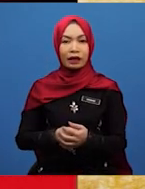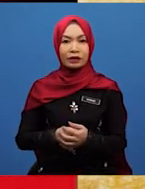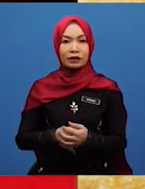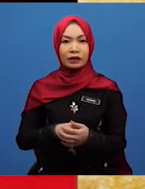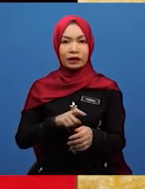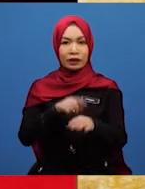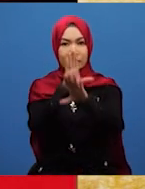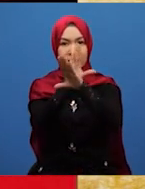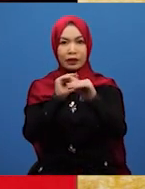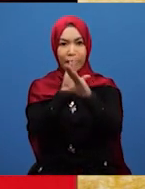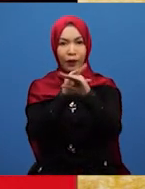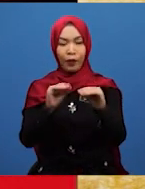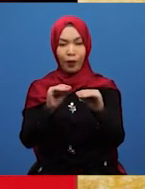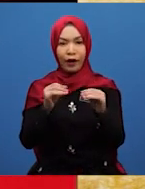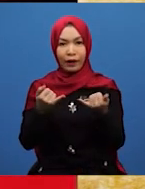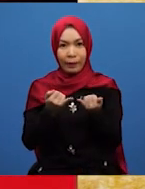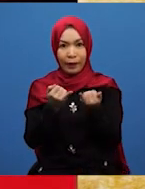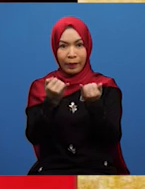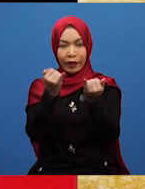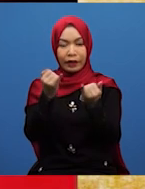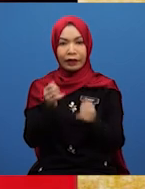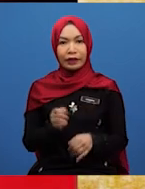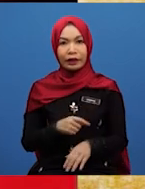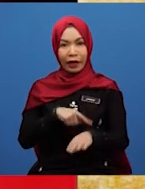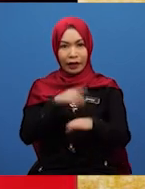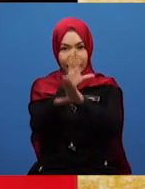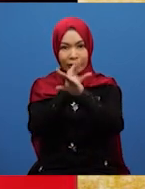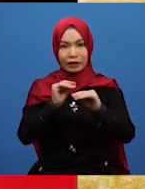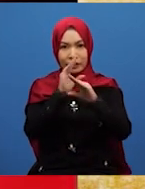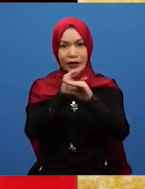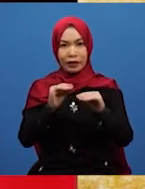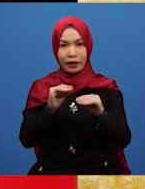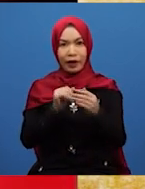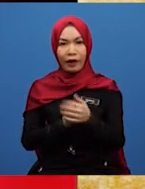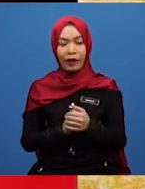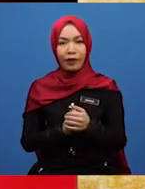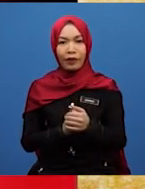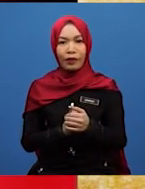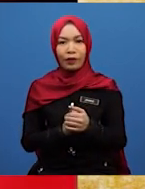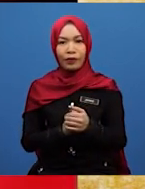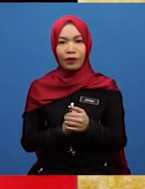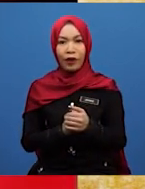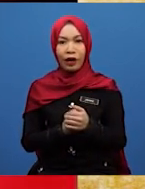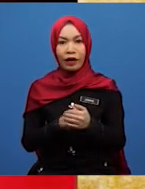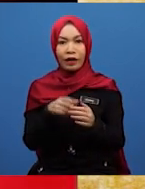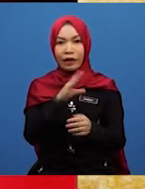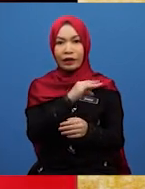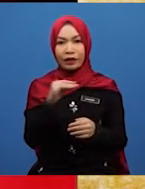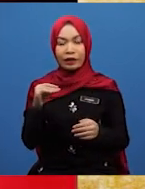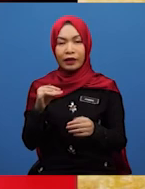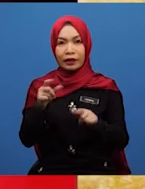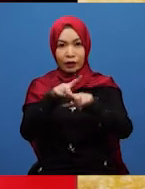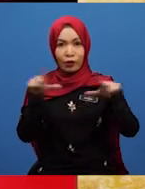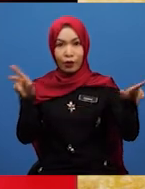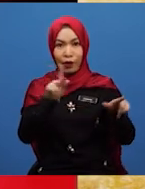Brooke mengambil alih pemerintahan Sarawak pada 3 Ogos 1868, kekuasaan ke atas wilayah-wilayah Brunei